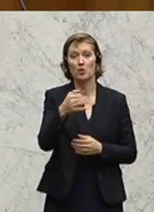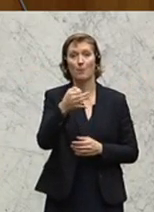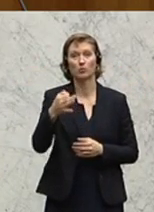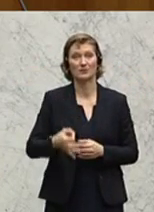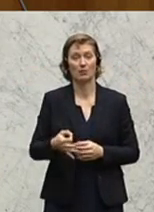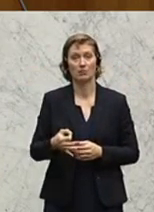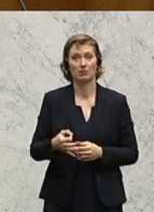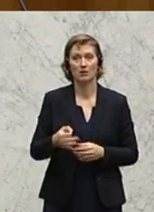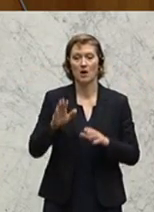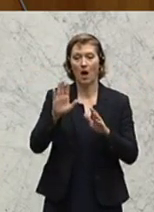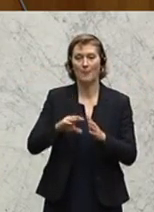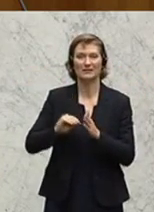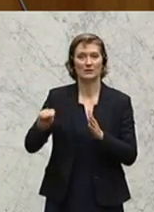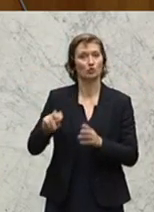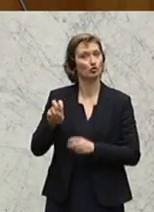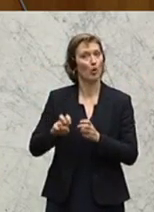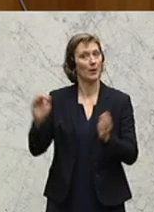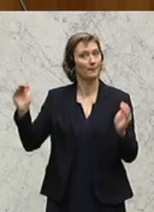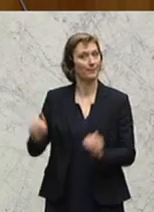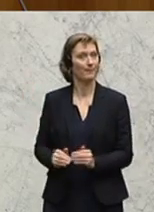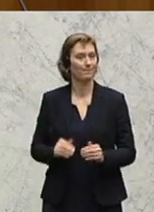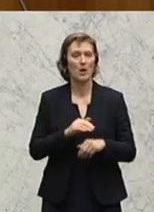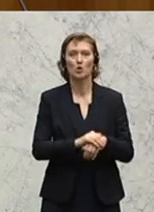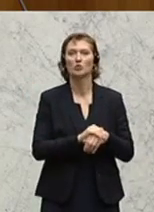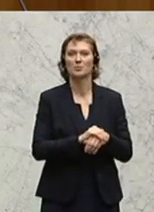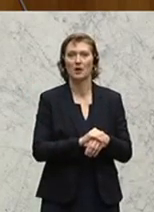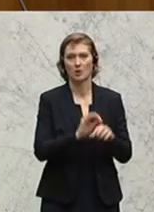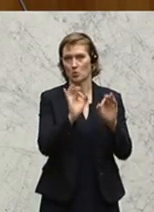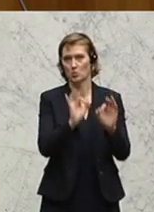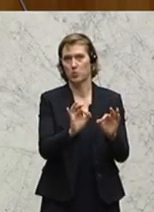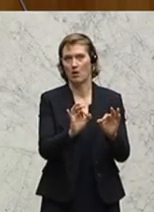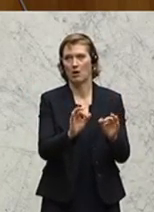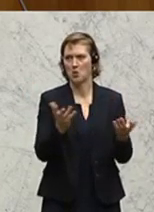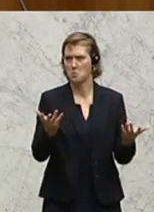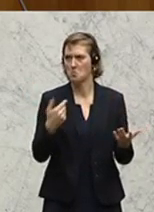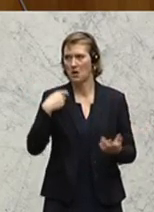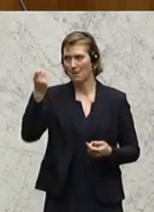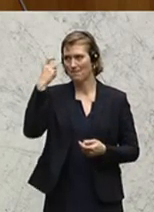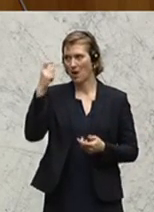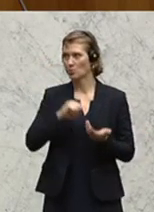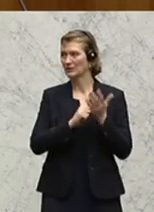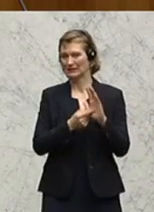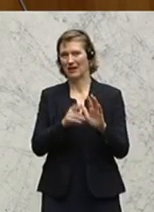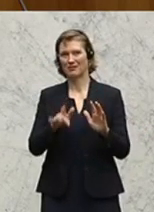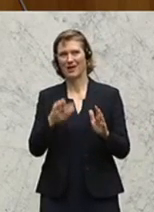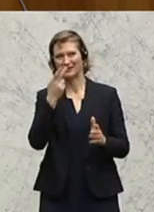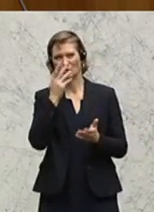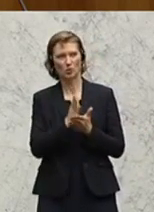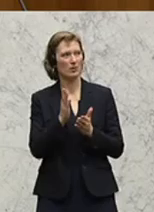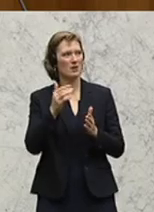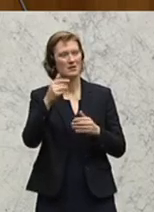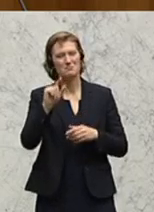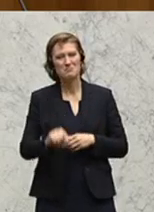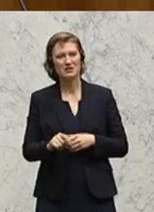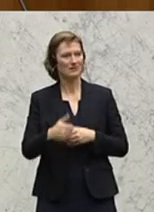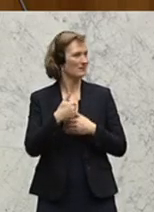100% abzusetzen, steuerlich abzusetzen, in Großbritannien gar nicht. Und da denke ich, das zeigt, dass gewisse